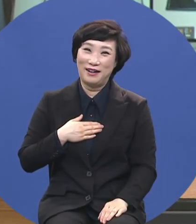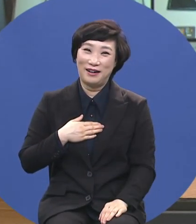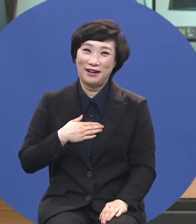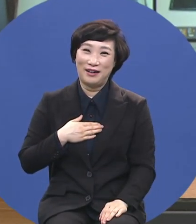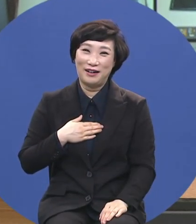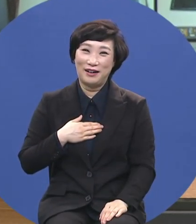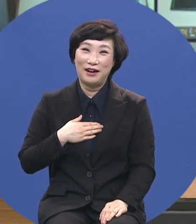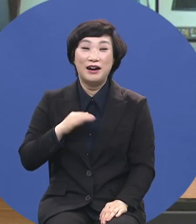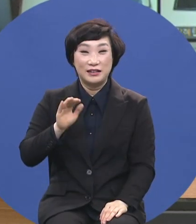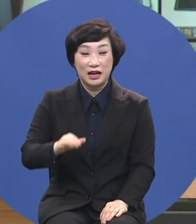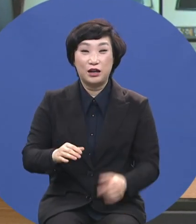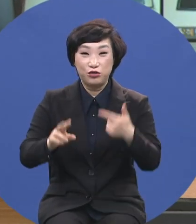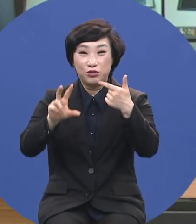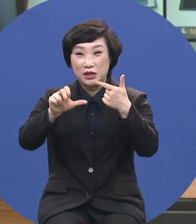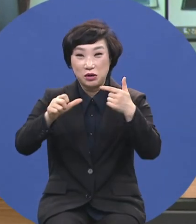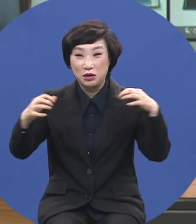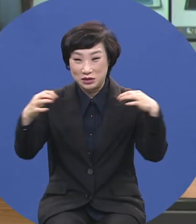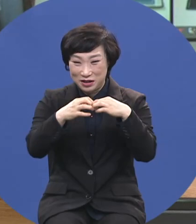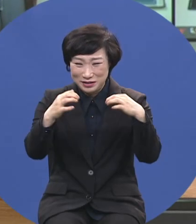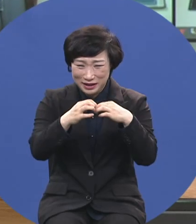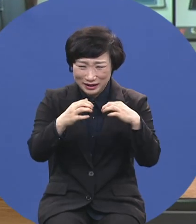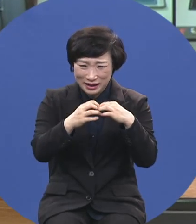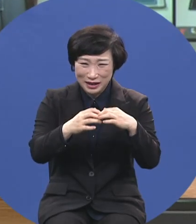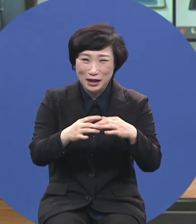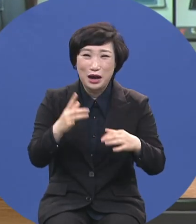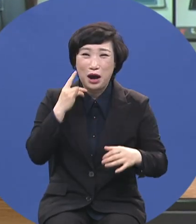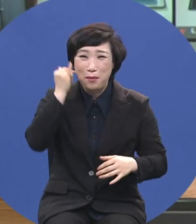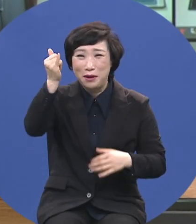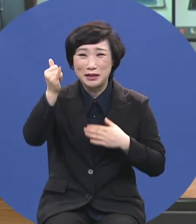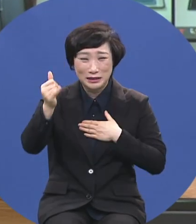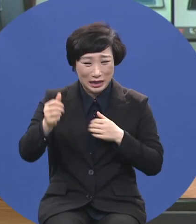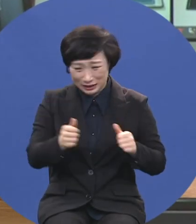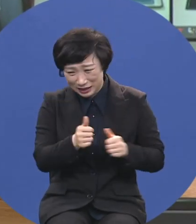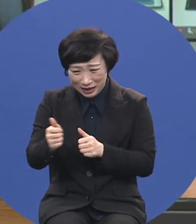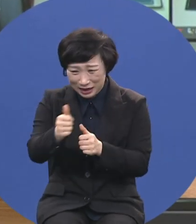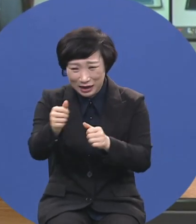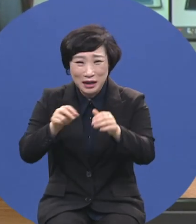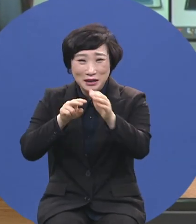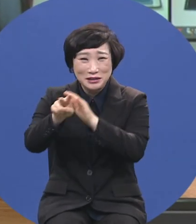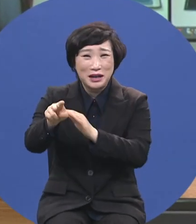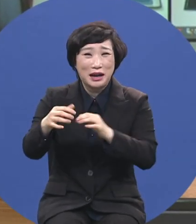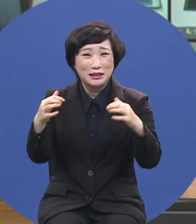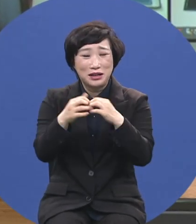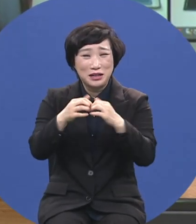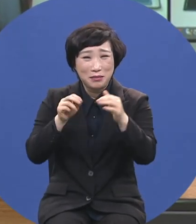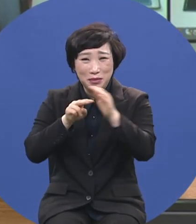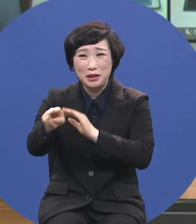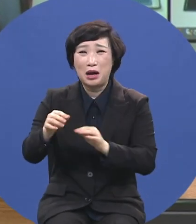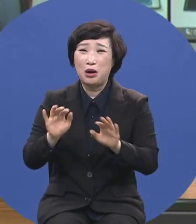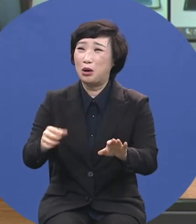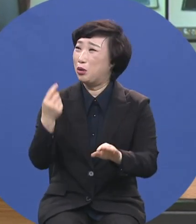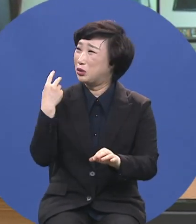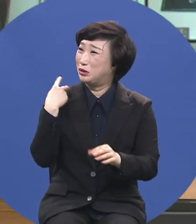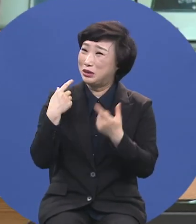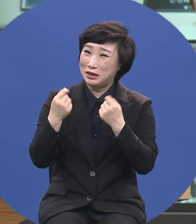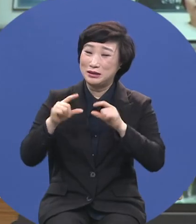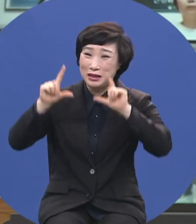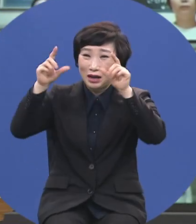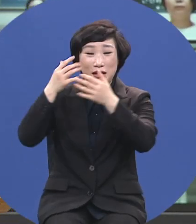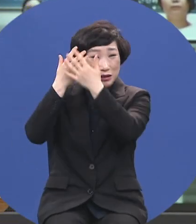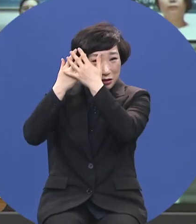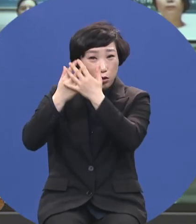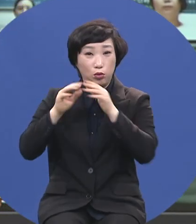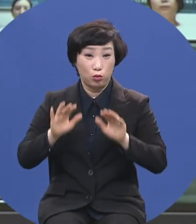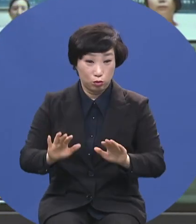6.25 전쟁을 통해서 어머니 아버지에 따라 피난길에 섰던 엊그제 같은 날이요. 근데